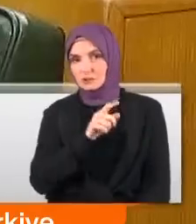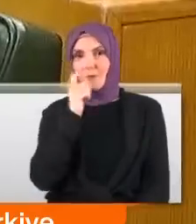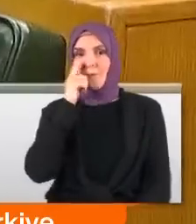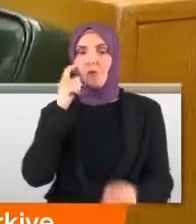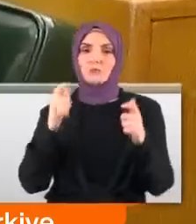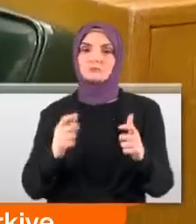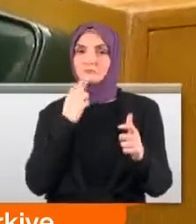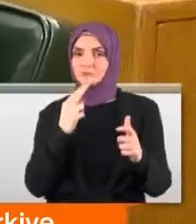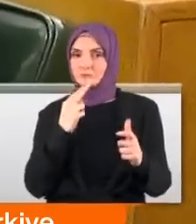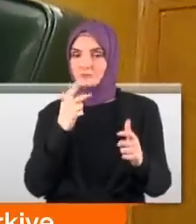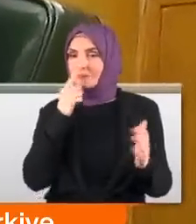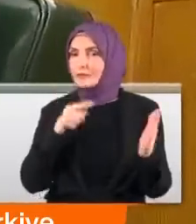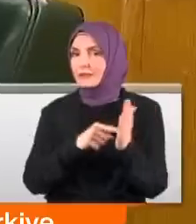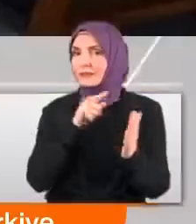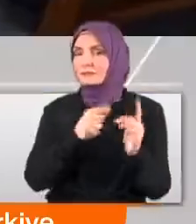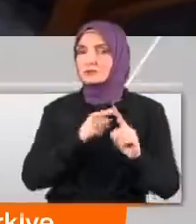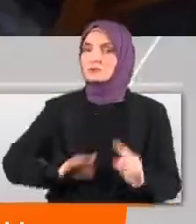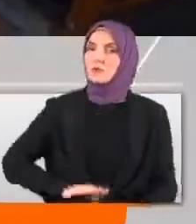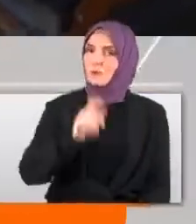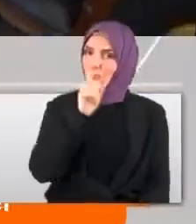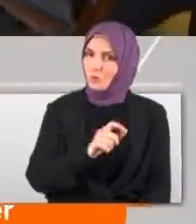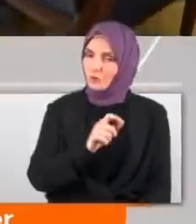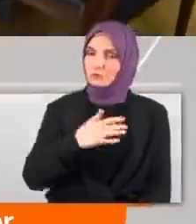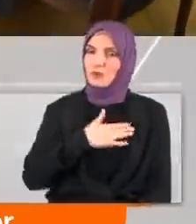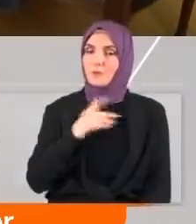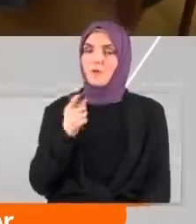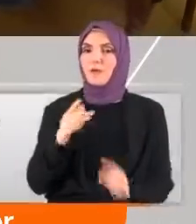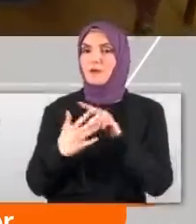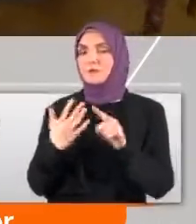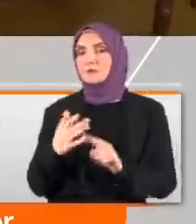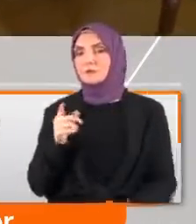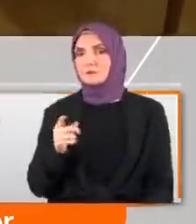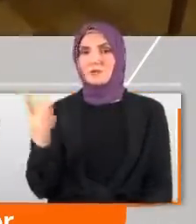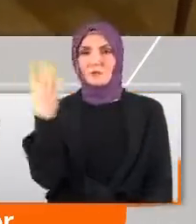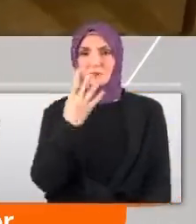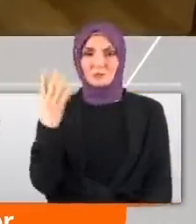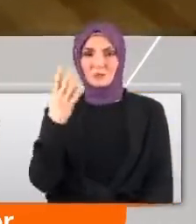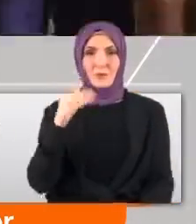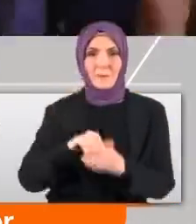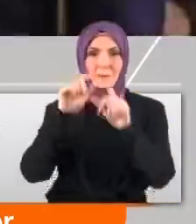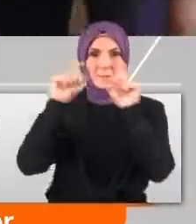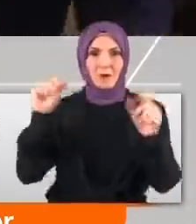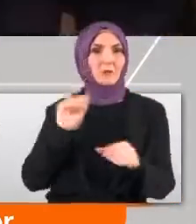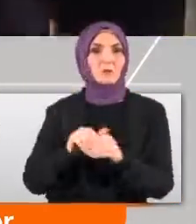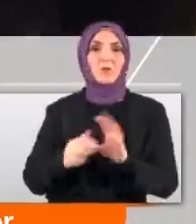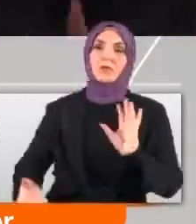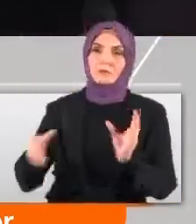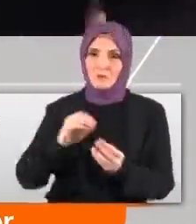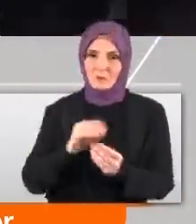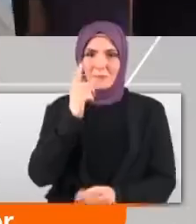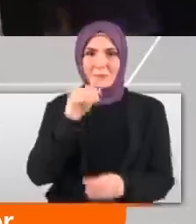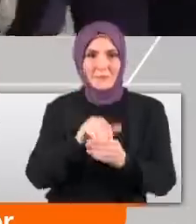Kılıçdaroğlu ve CHP yöneticileri vardı. Dördünün oyunu topla, bir milletvekili çıkaramaz.